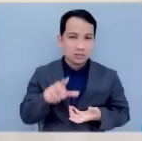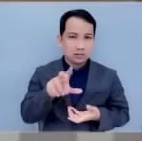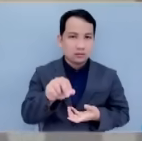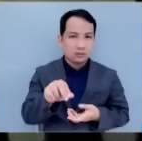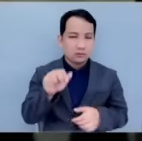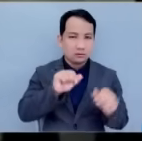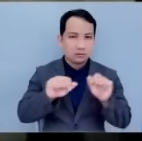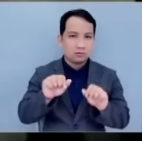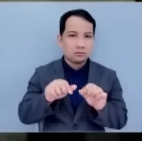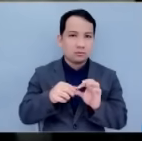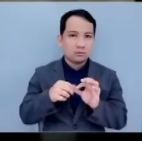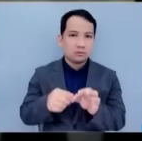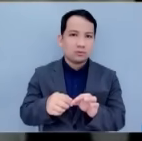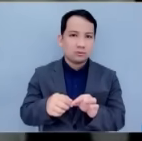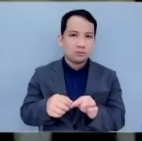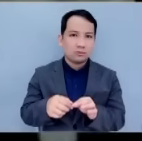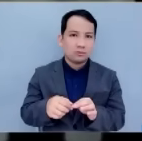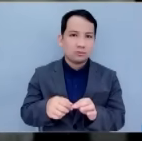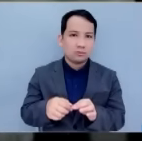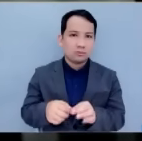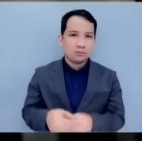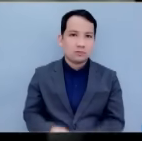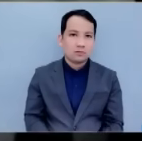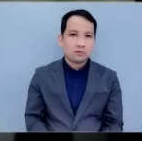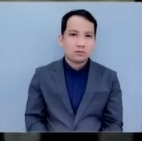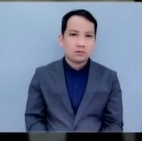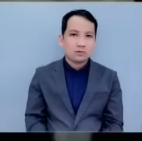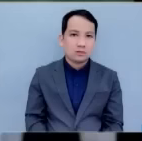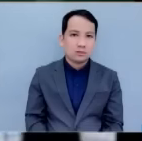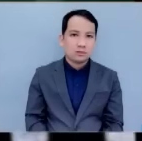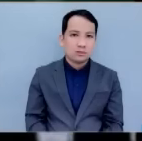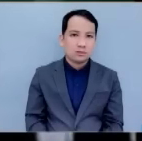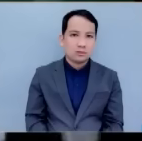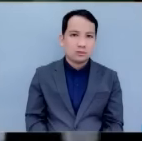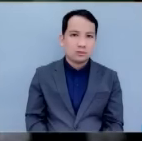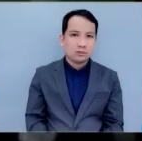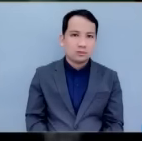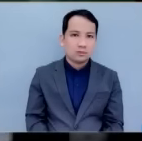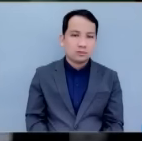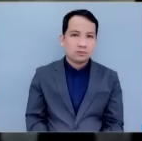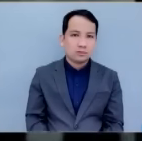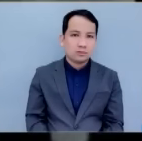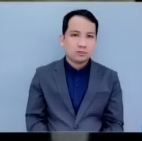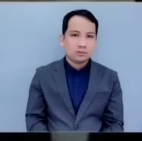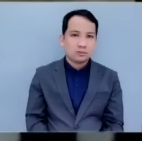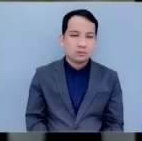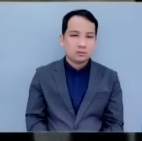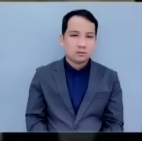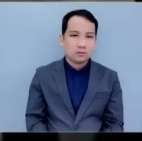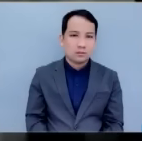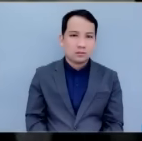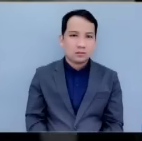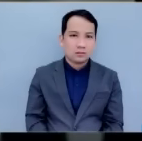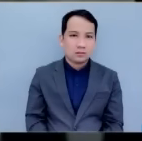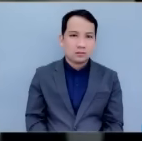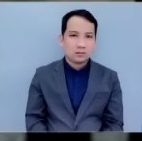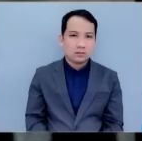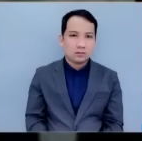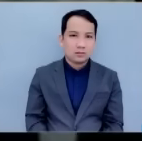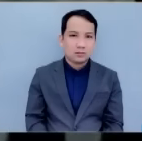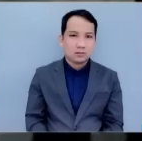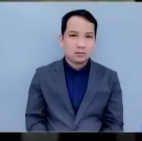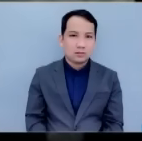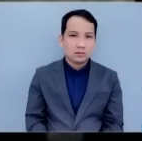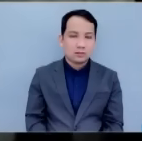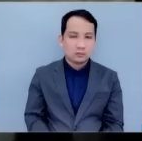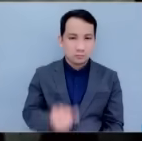acting. Napakawalang hiya mo. Demonyo ka. Ikaw at ang pamilya mo, demonyo. Wala na kayong inisip at ginawa